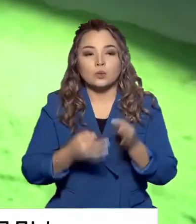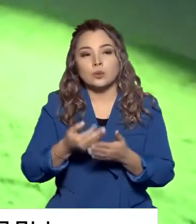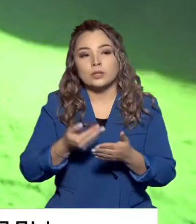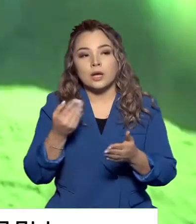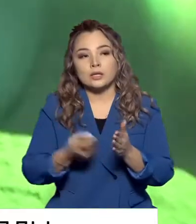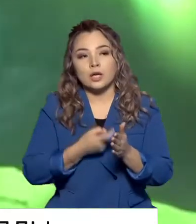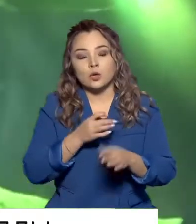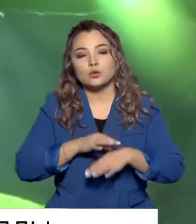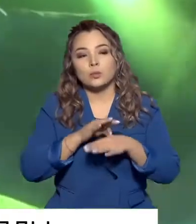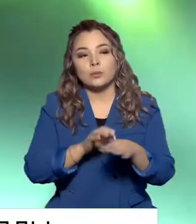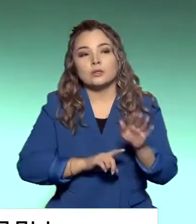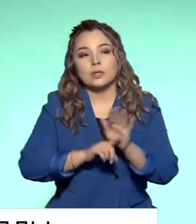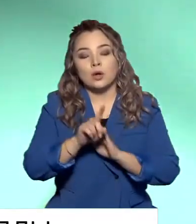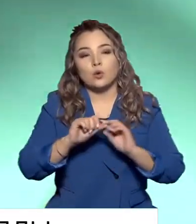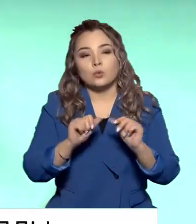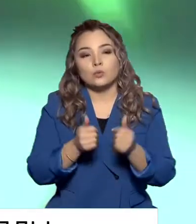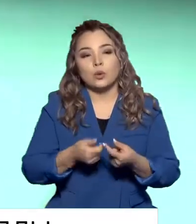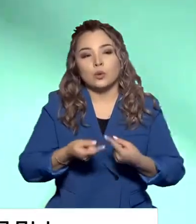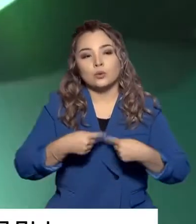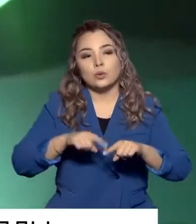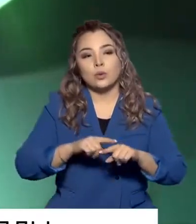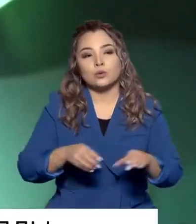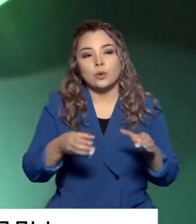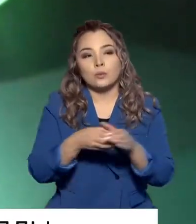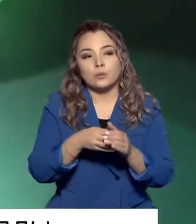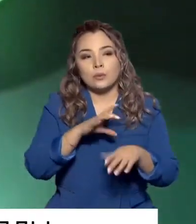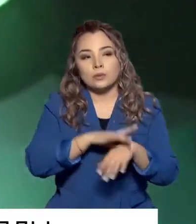басталды. Күдіктілердің ұйымдасқан қылмыстық топ мүшелері